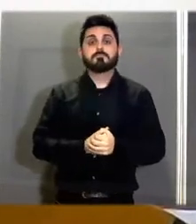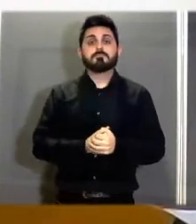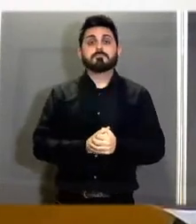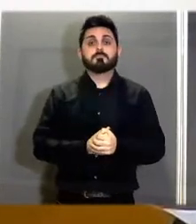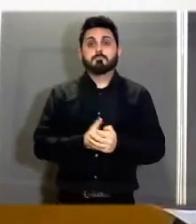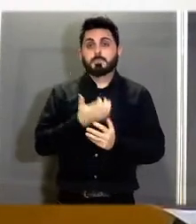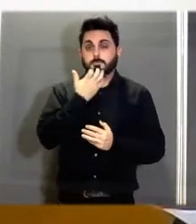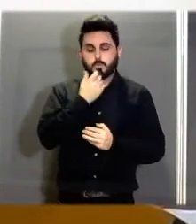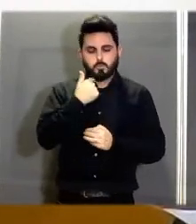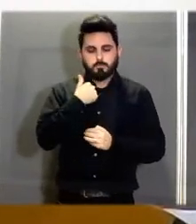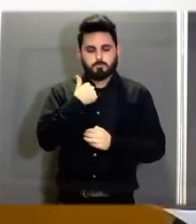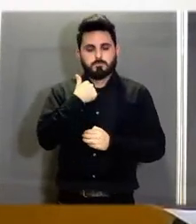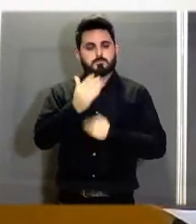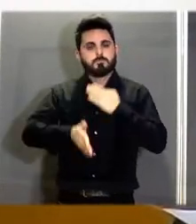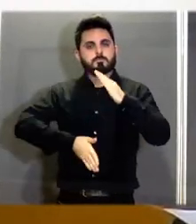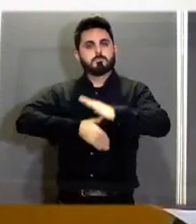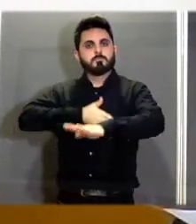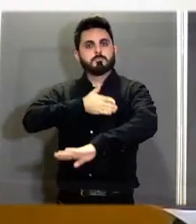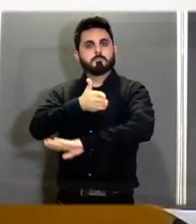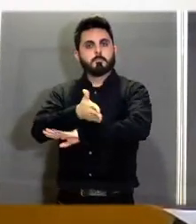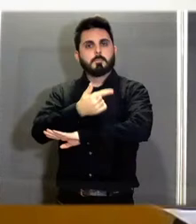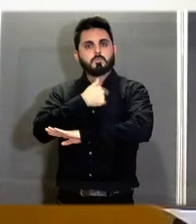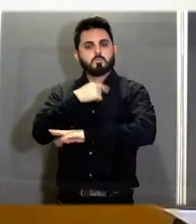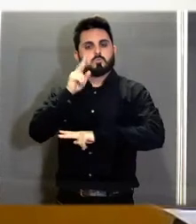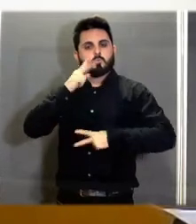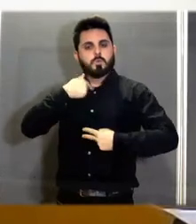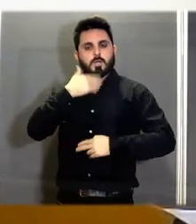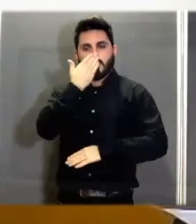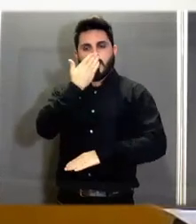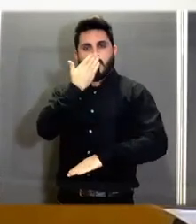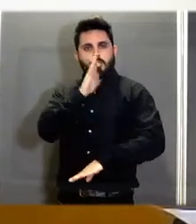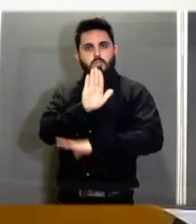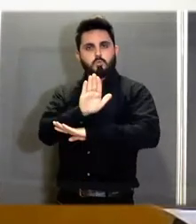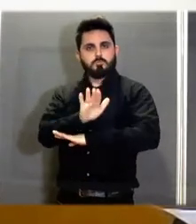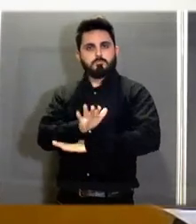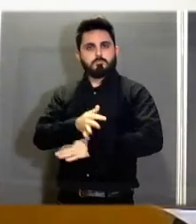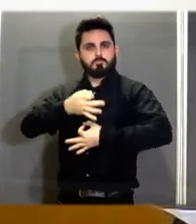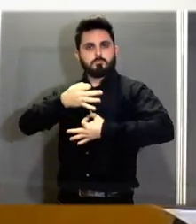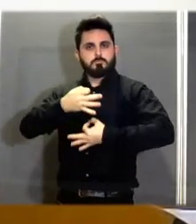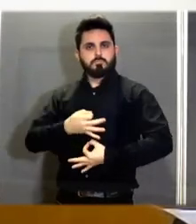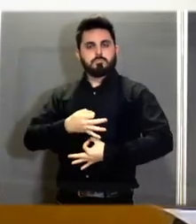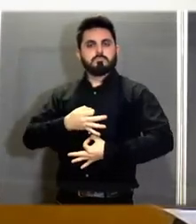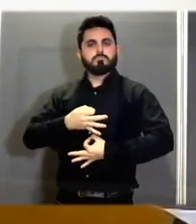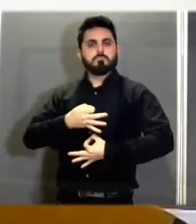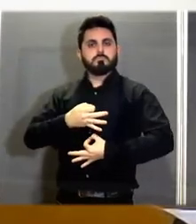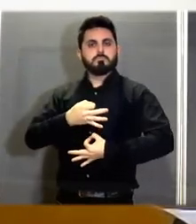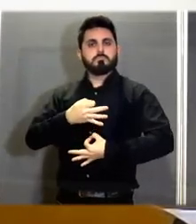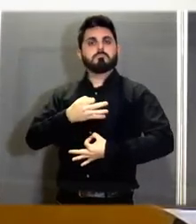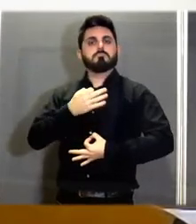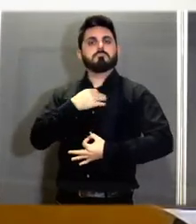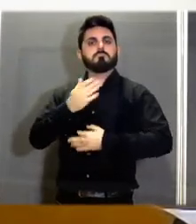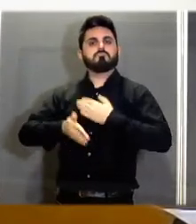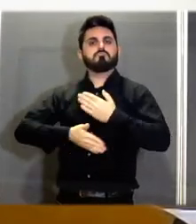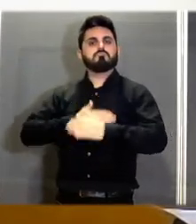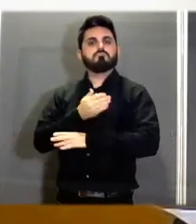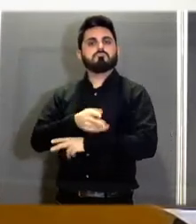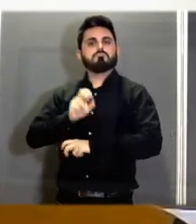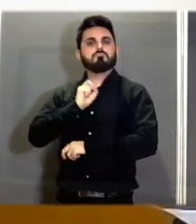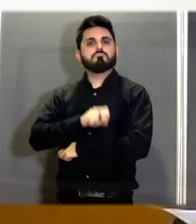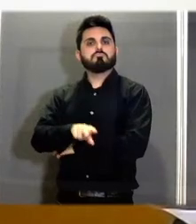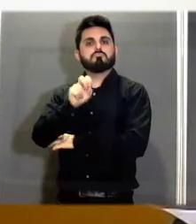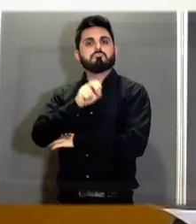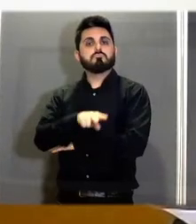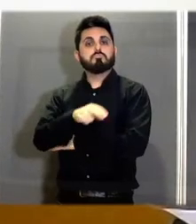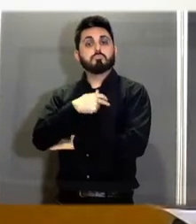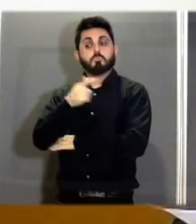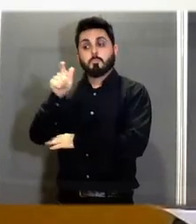una acció convençuta de que has de fer aquella acció i hi ha la gent que et veu i potser no hi pot anar o no té prou, però veu